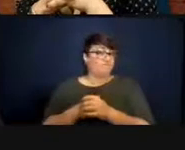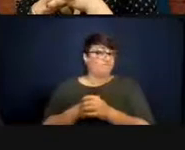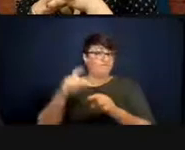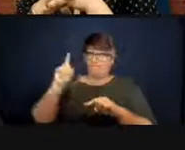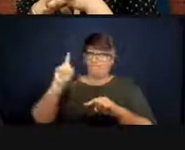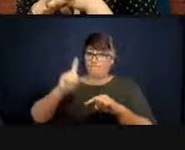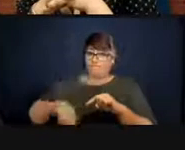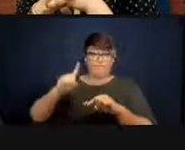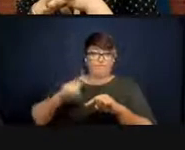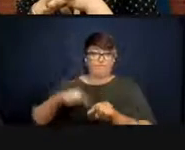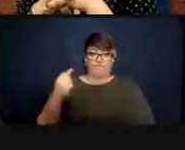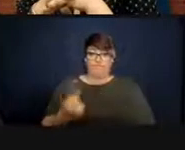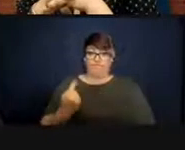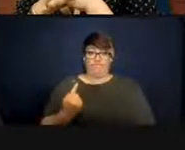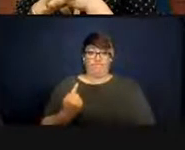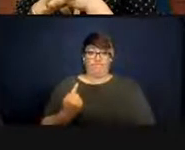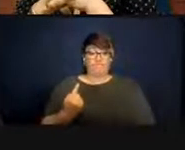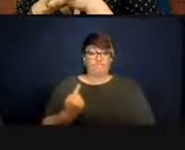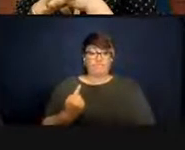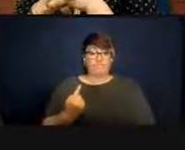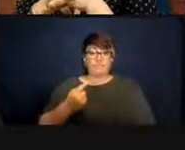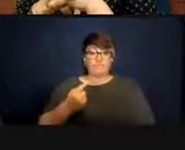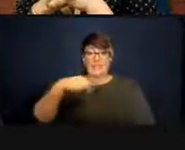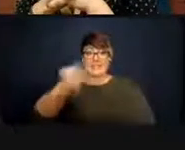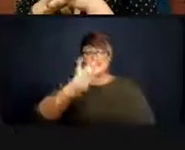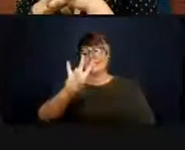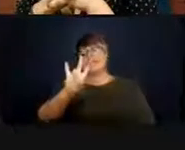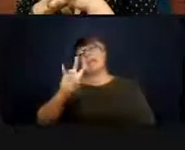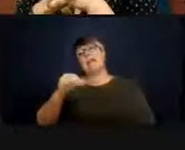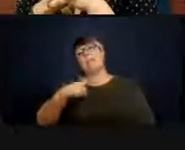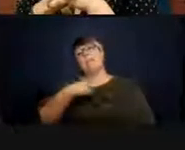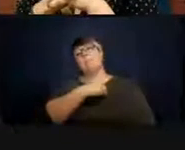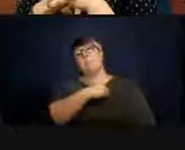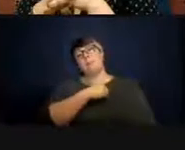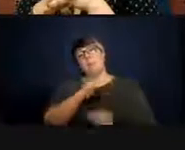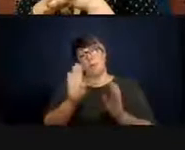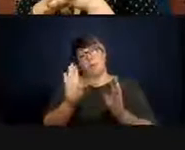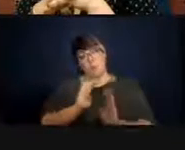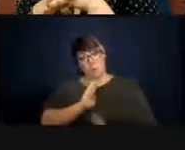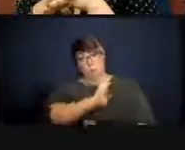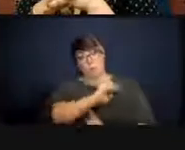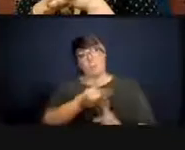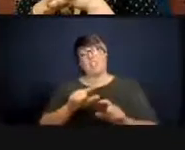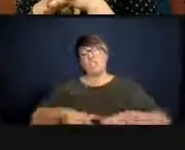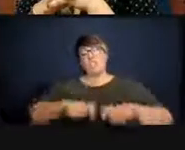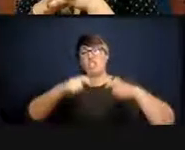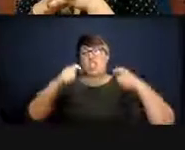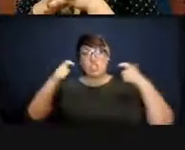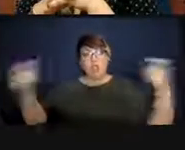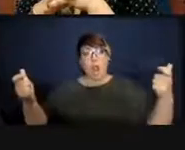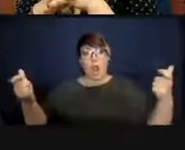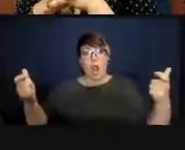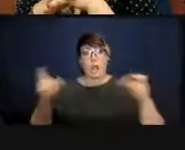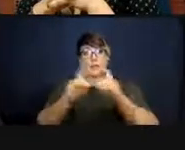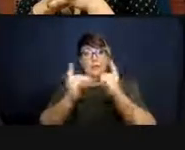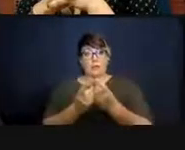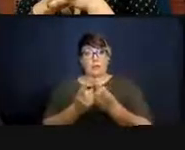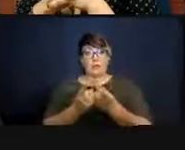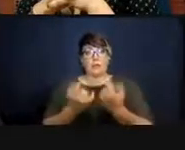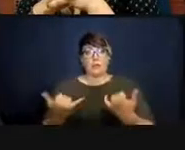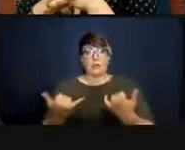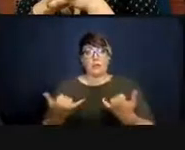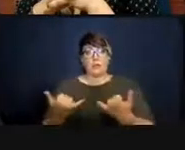nyote. Hii ni kazi ambayo haiwezi kufanywa na mtu mmoja. Ni kazi